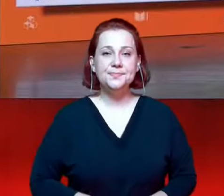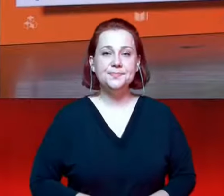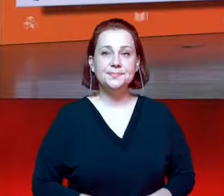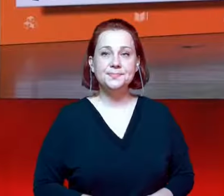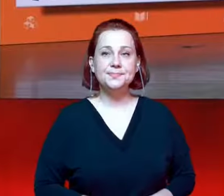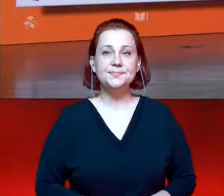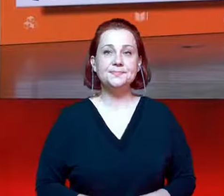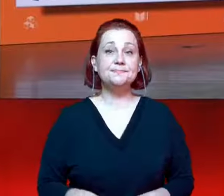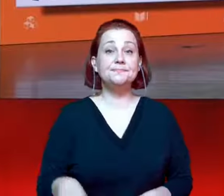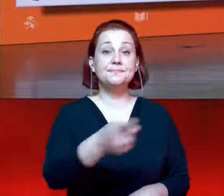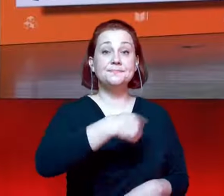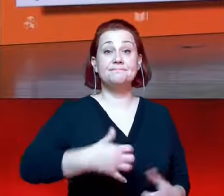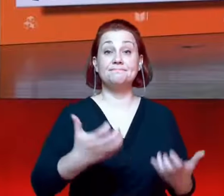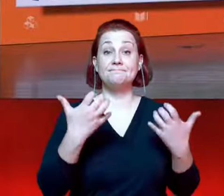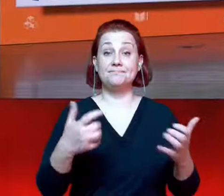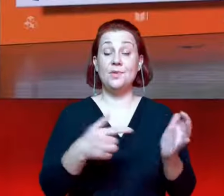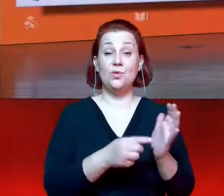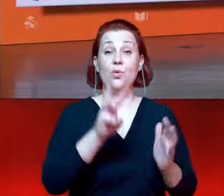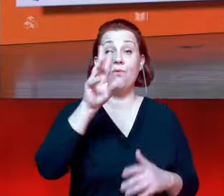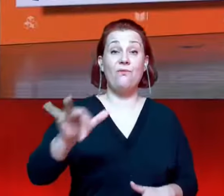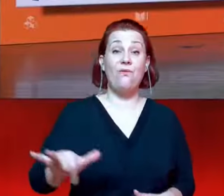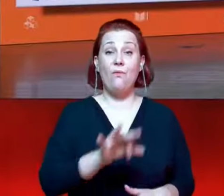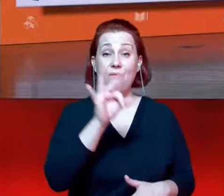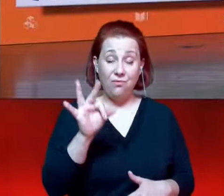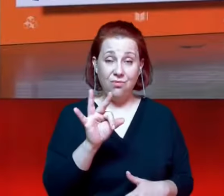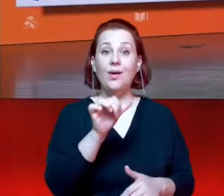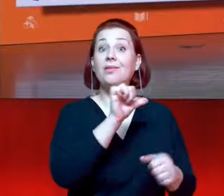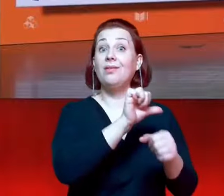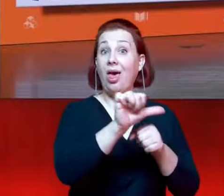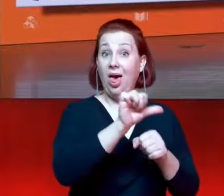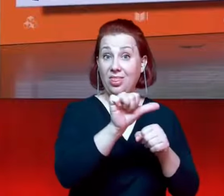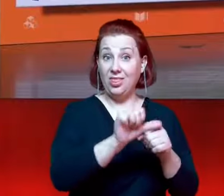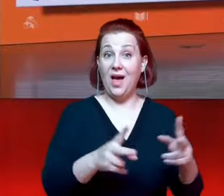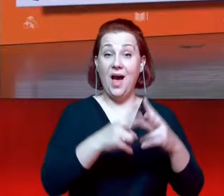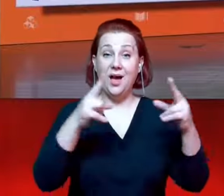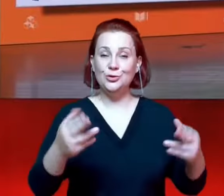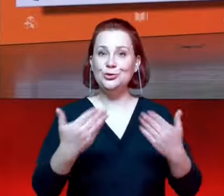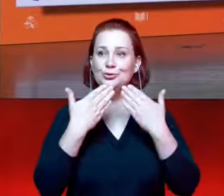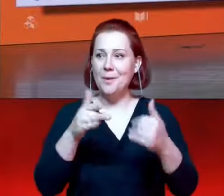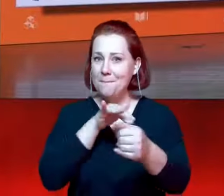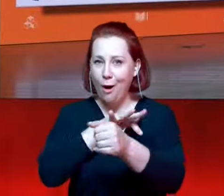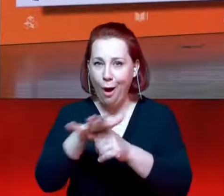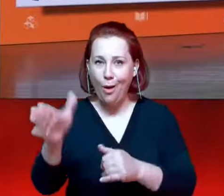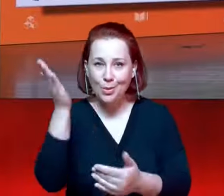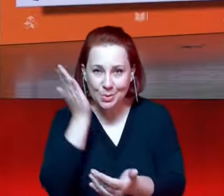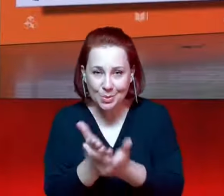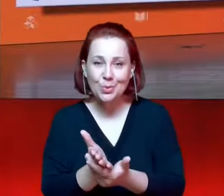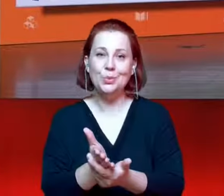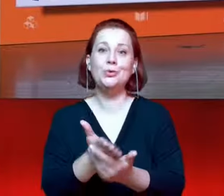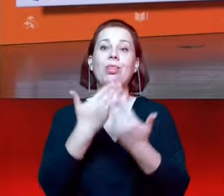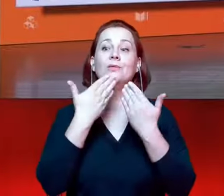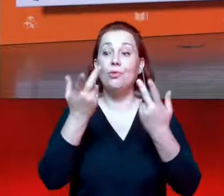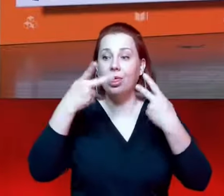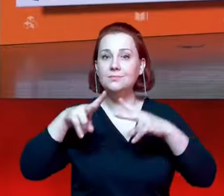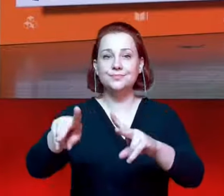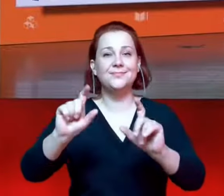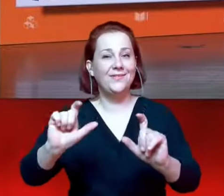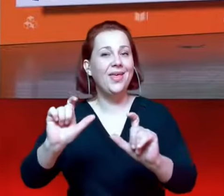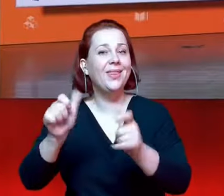chcemy, by WF 11 dzięki swojej popularności, dzięki uczestnictwu w tym